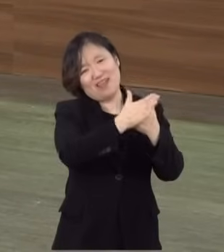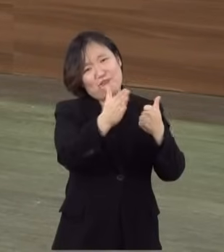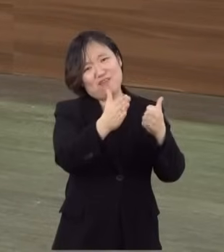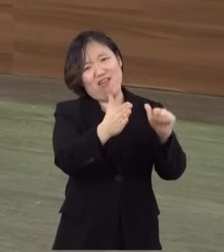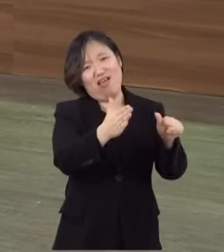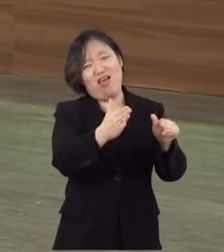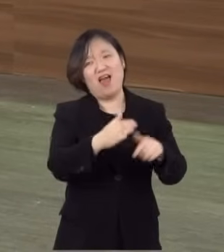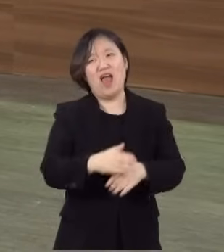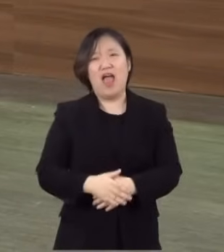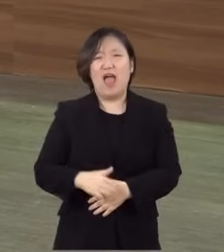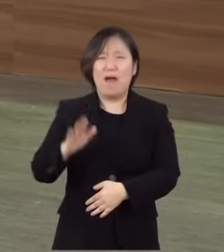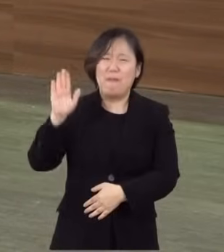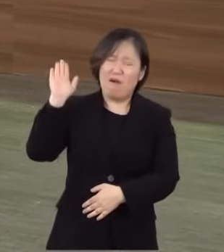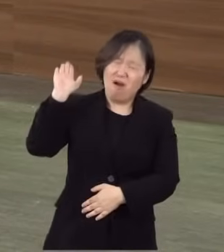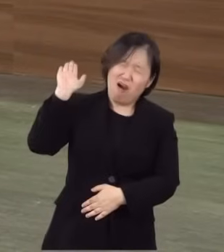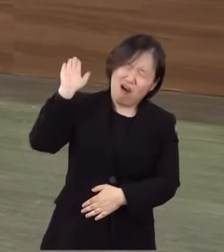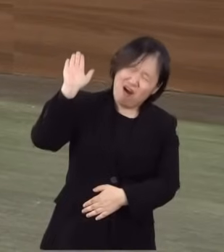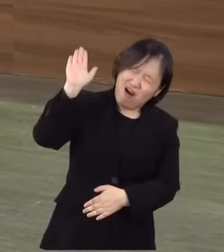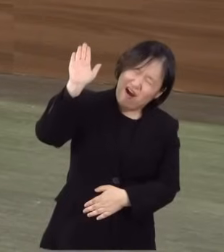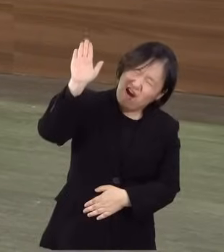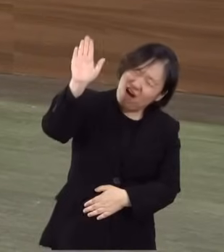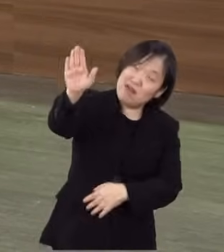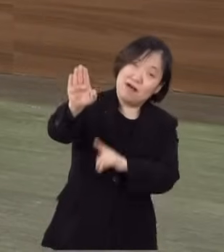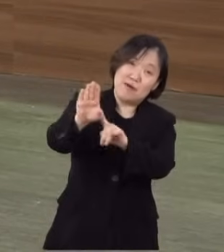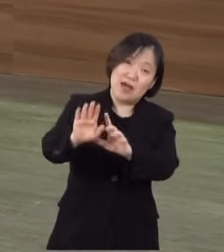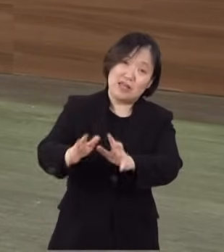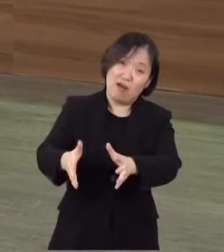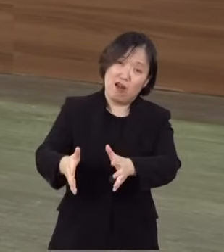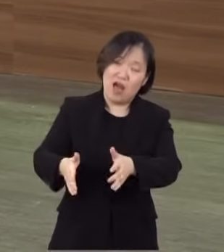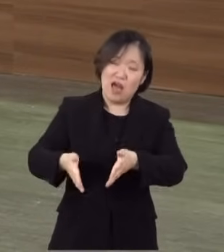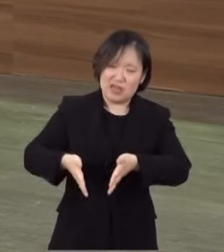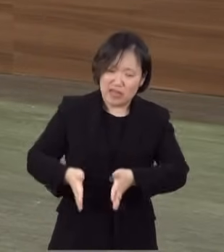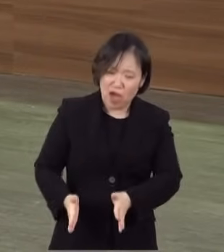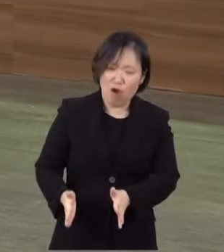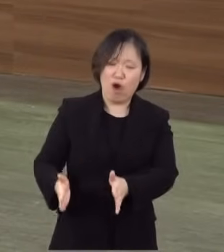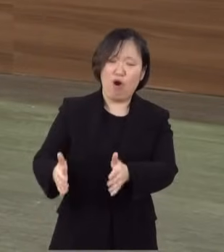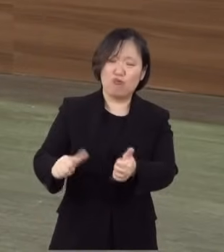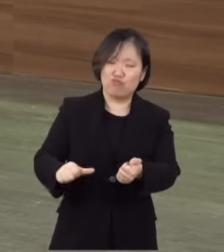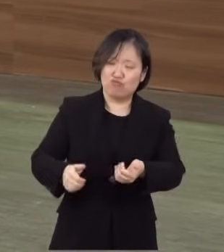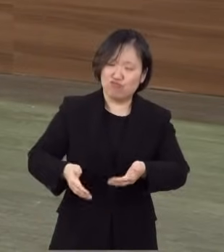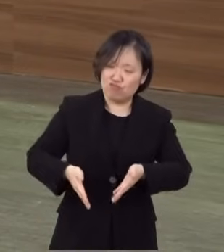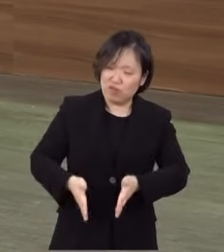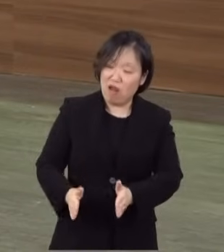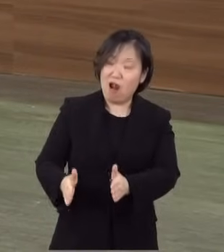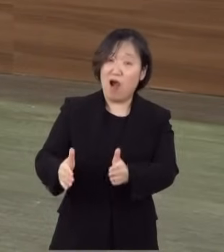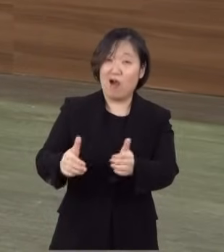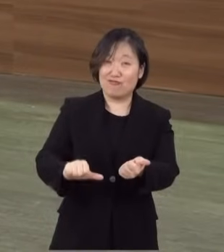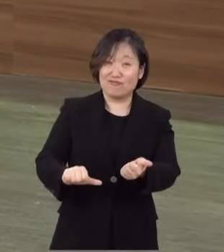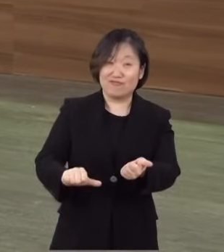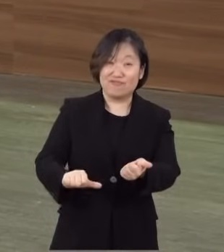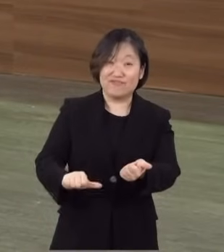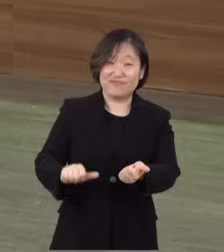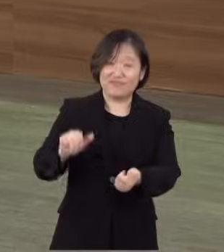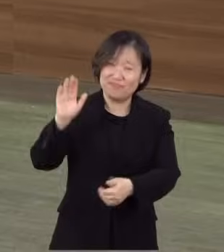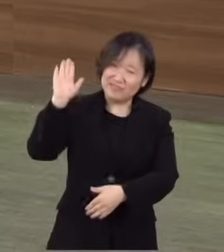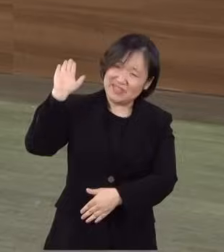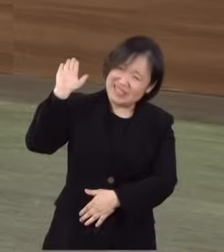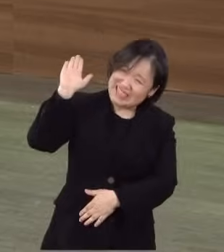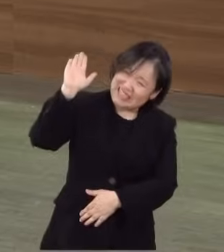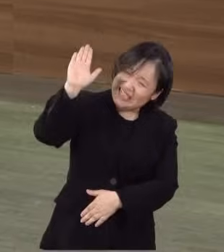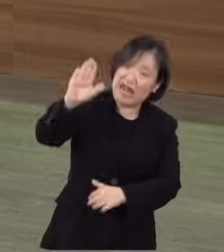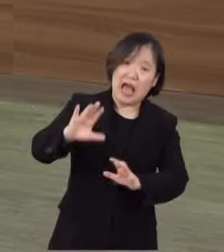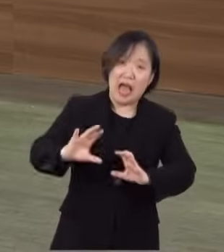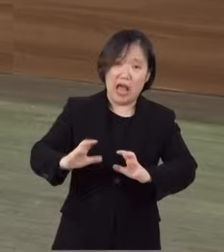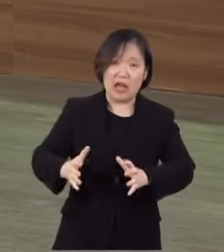공덕으로 머나먼 머나먼 미래 세상 태어나고 죽고 태어나고 죽는 저